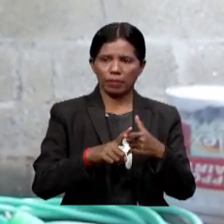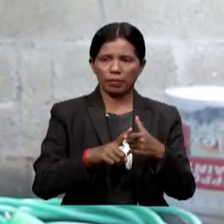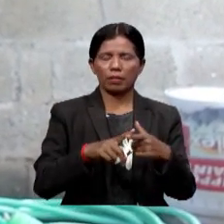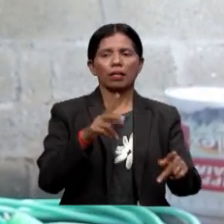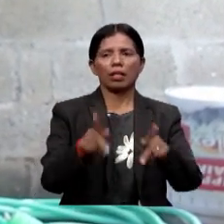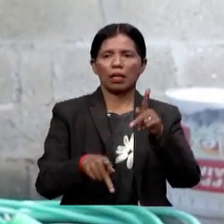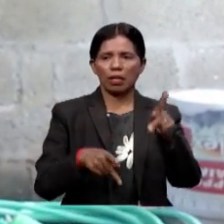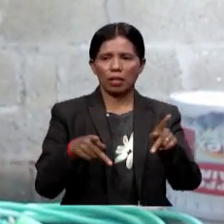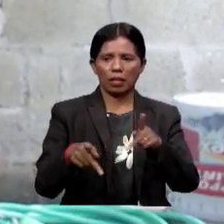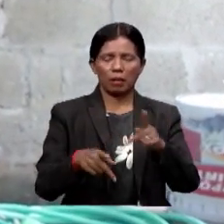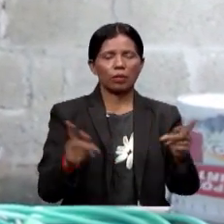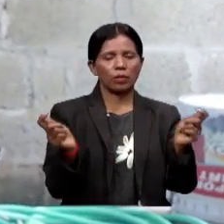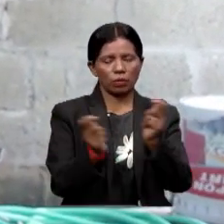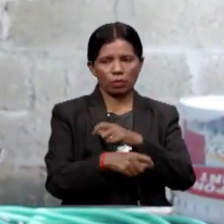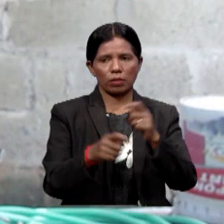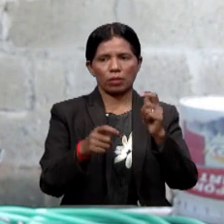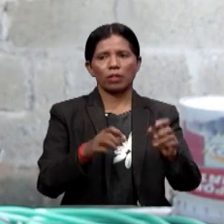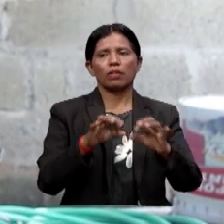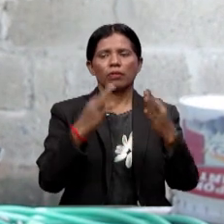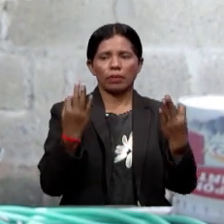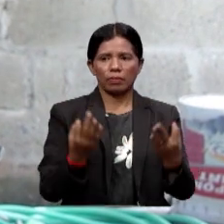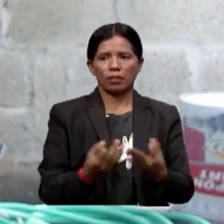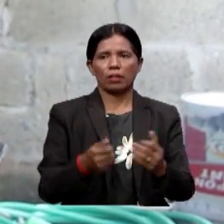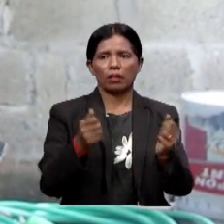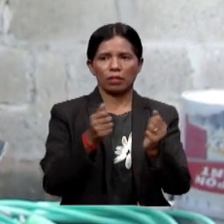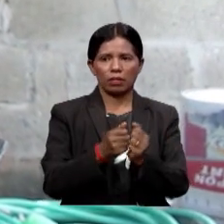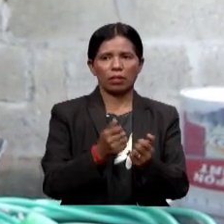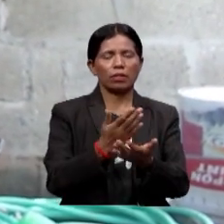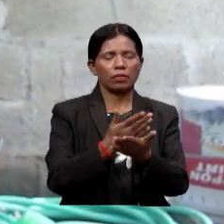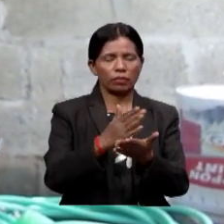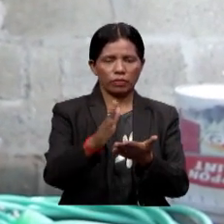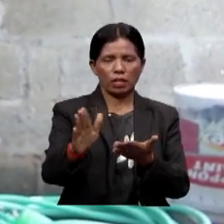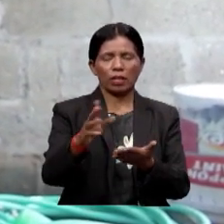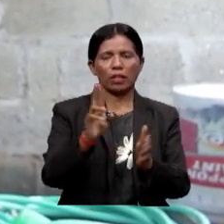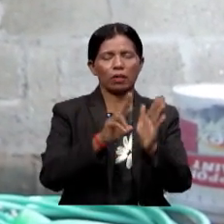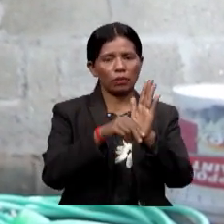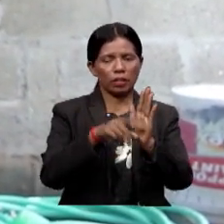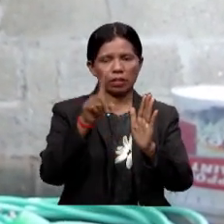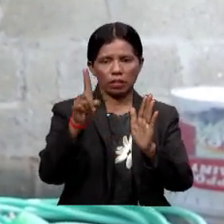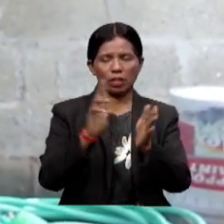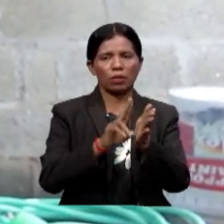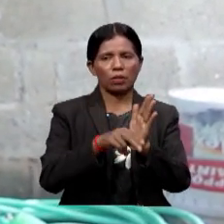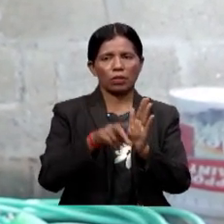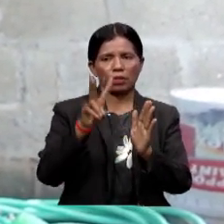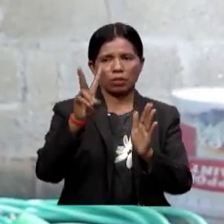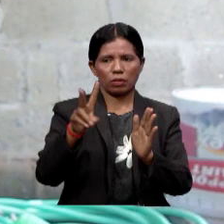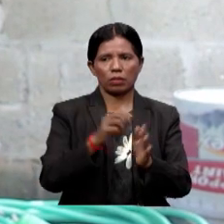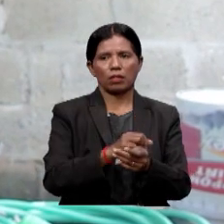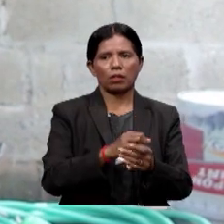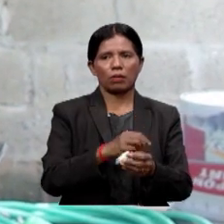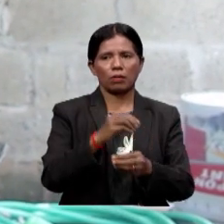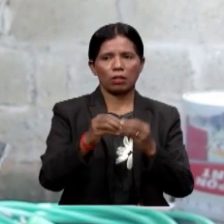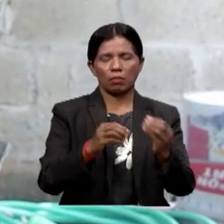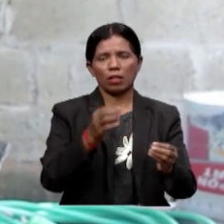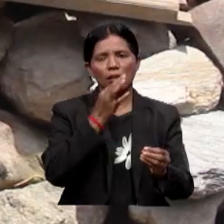dia fa ba mal de kalau mak kain dua dia kira fa ba fa oras de dia kira oras ida kira liga bahahan nian dia